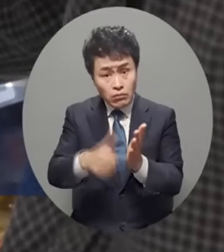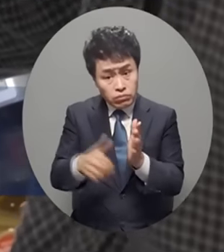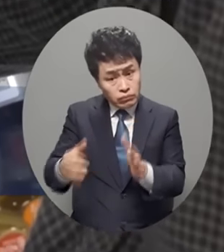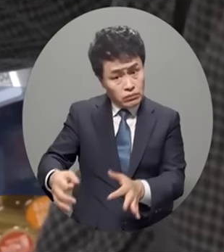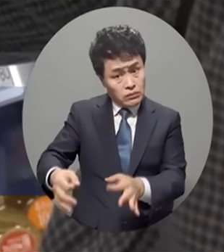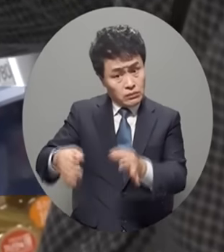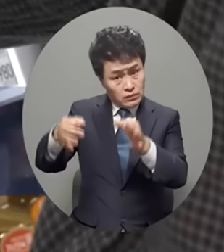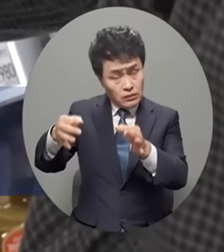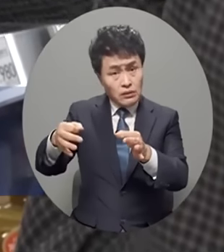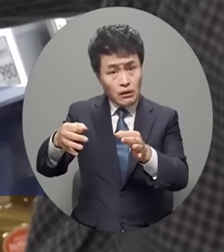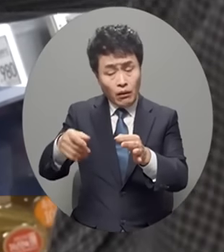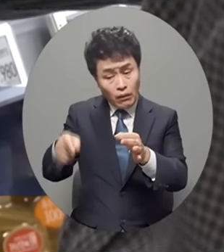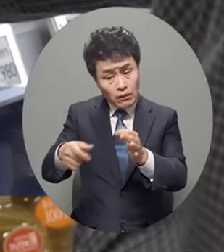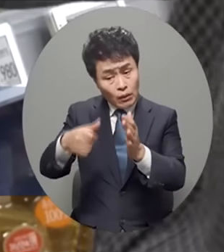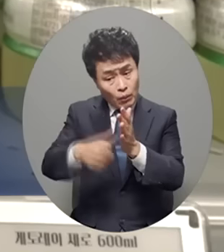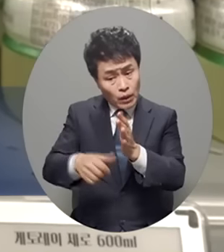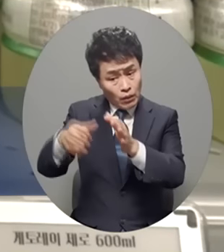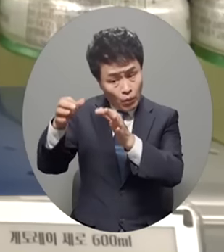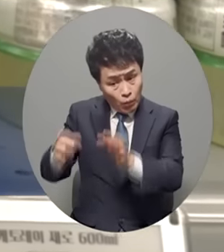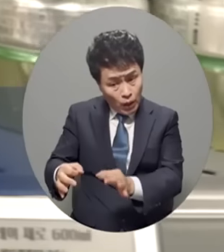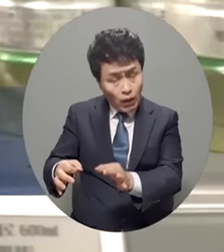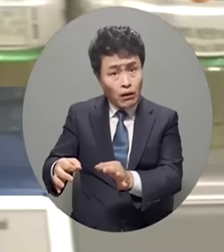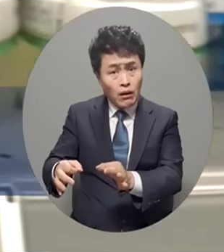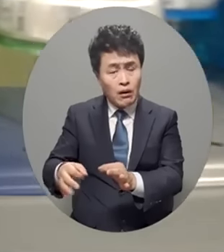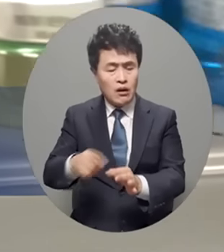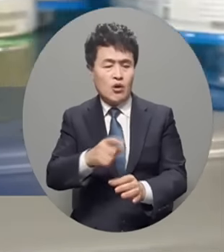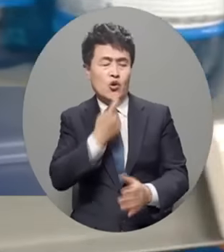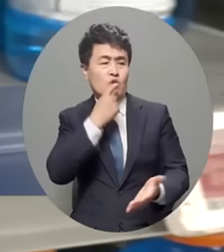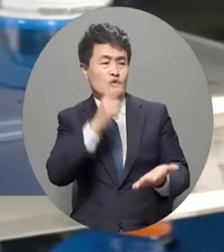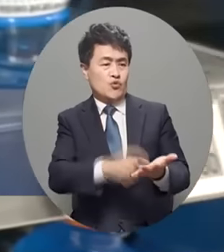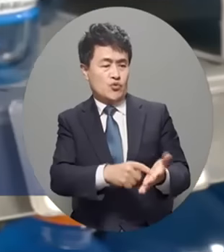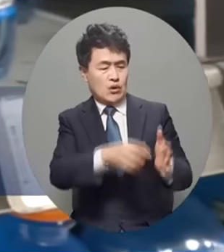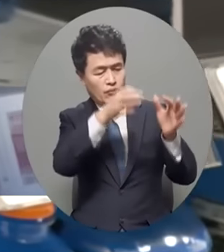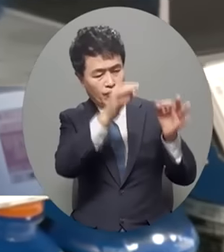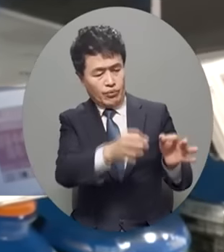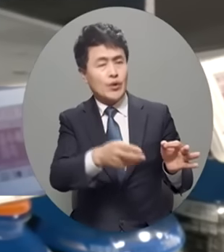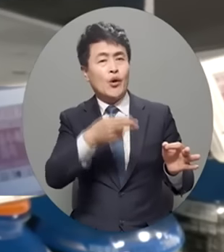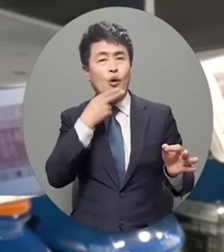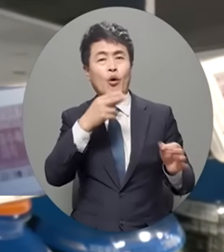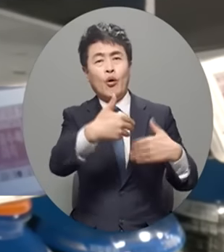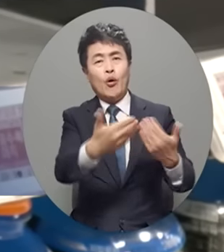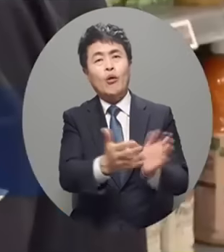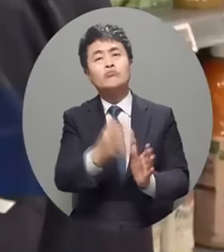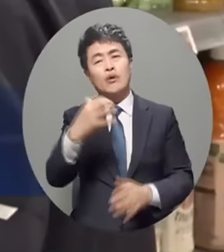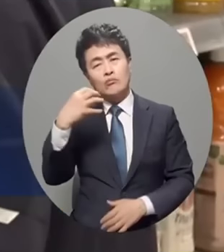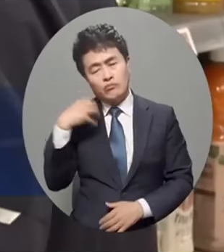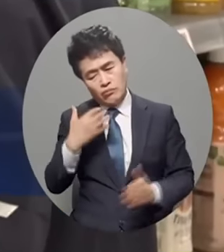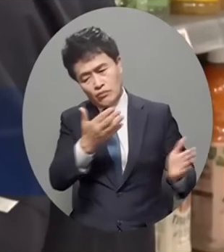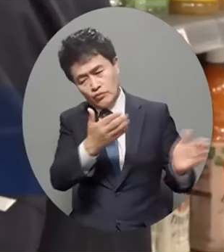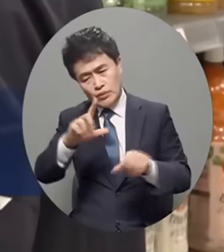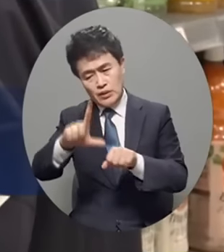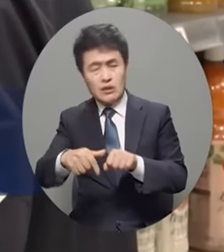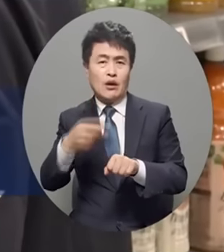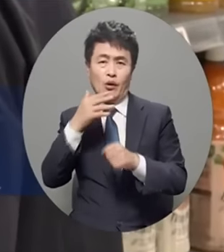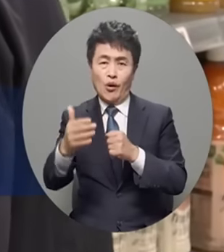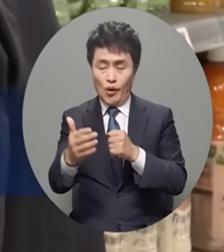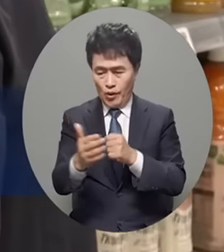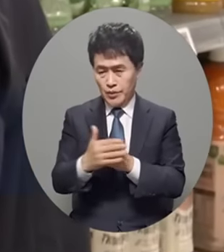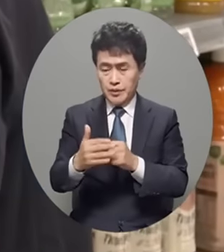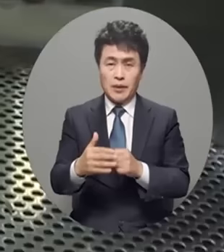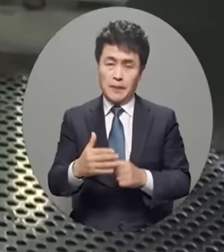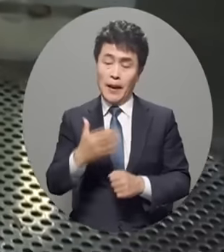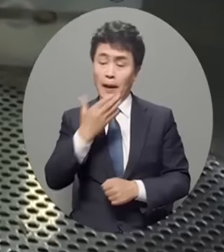원자재나 가격이 하락하는 상황이 와도 쉽게 가격을 인하하지 않는 가게 부담이나 준비할 시간이 없어서 합리적인 소비를 할 수